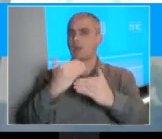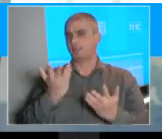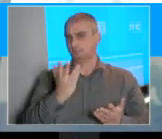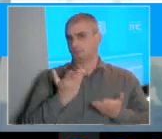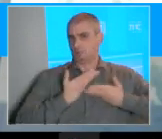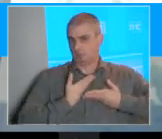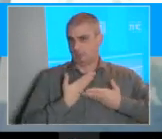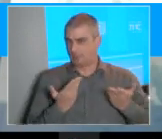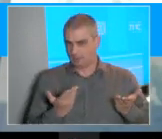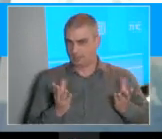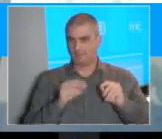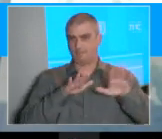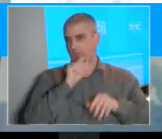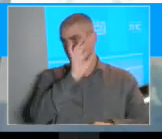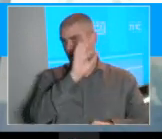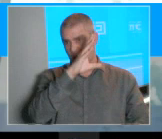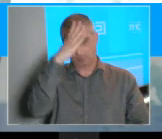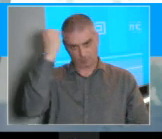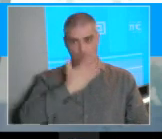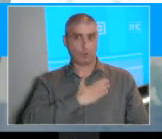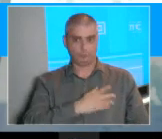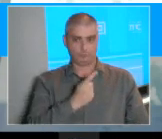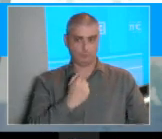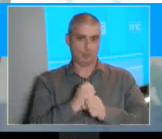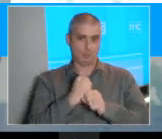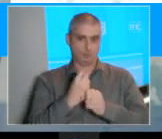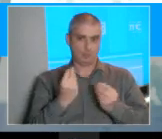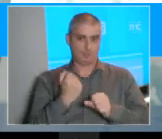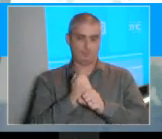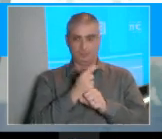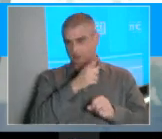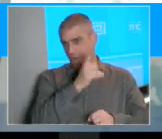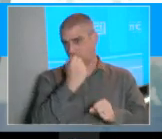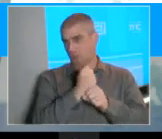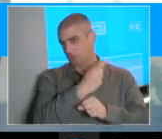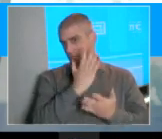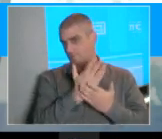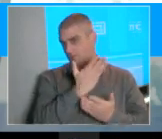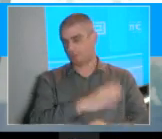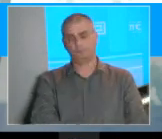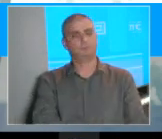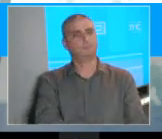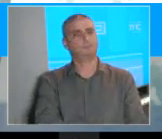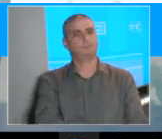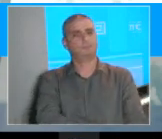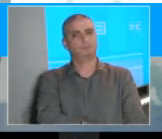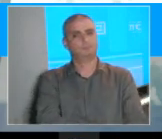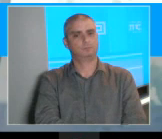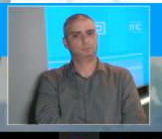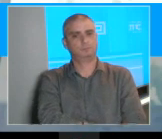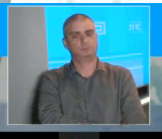אם הממשל טראמפ היו רוצים לבצע המעשה שנעשה. אולי אתם לא